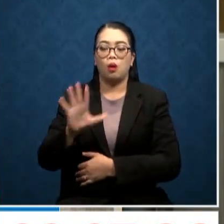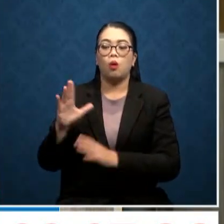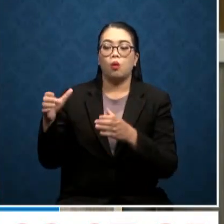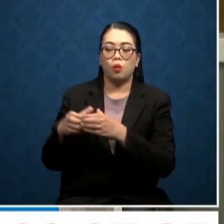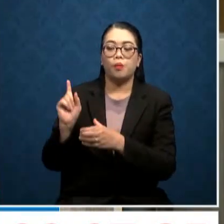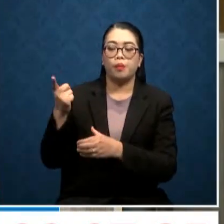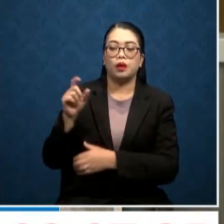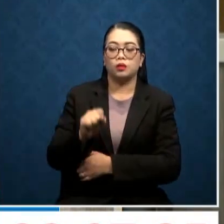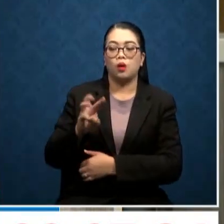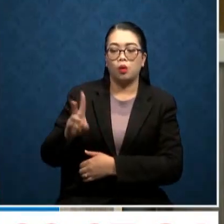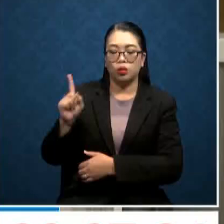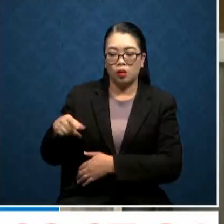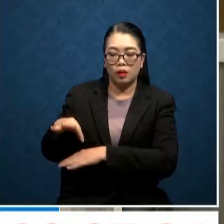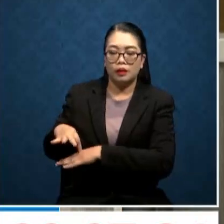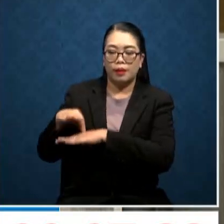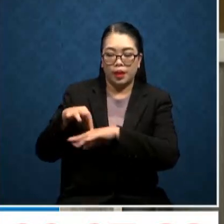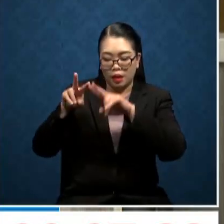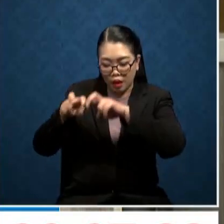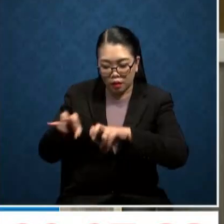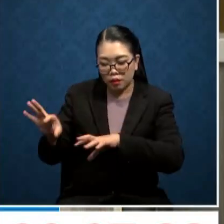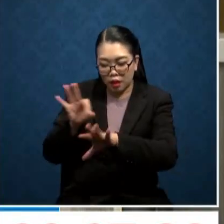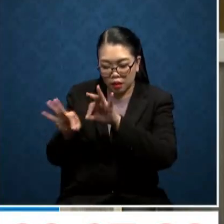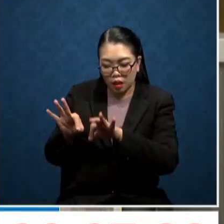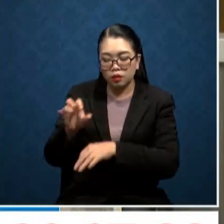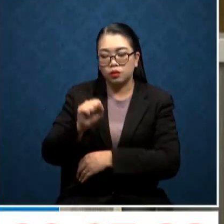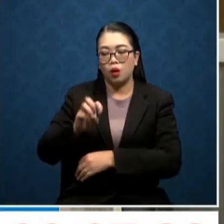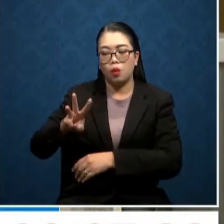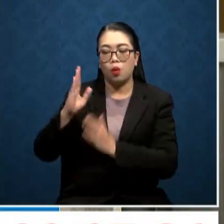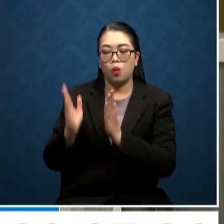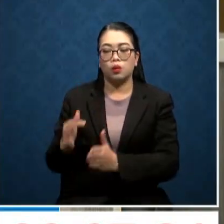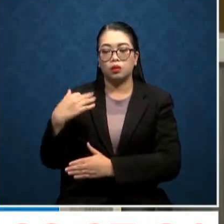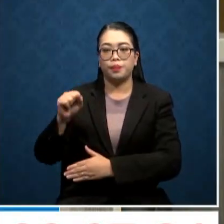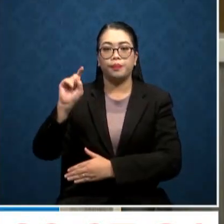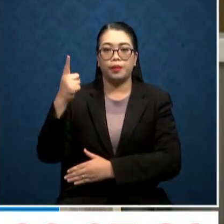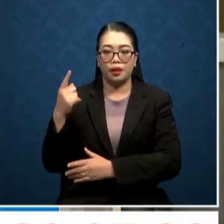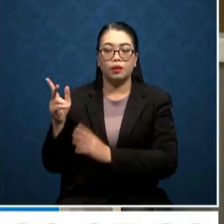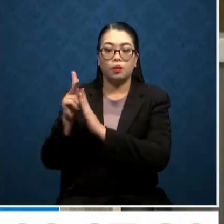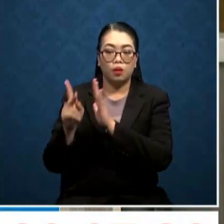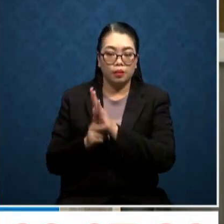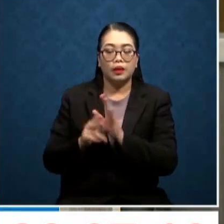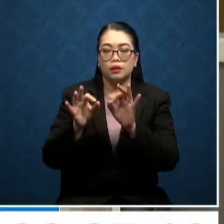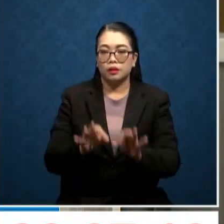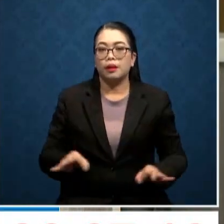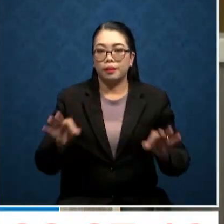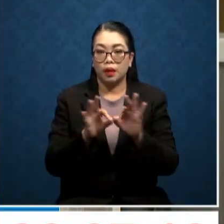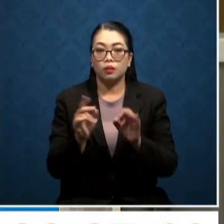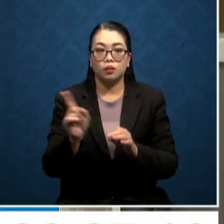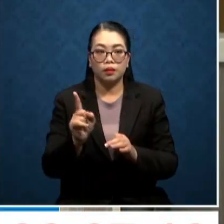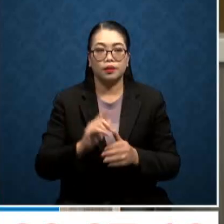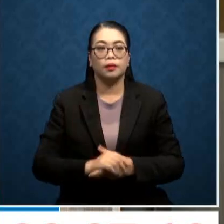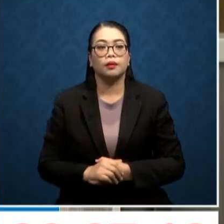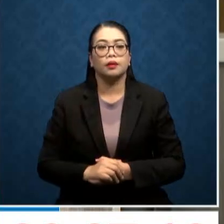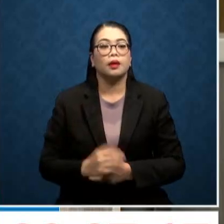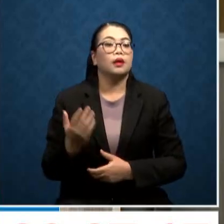ชิกชุดเราที่จะทำหน้าที่ในการเป็นกรรมการร่วมกันดังนั้นกฎหมายฉบับนี้นั้นมีสาระสำคัญตรงที่ว่า